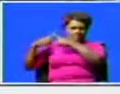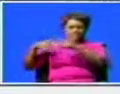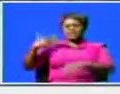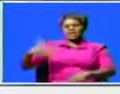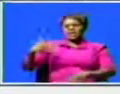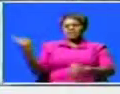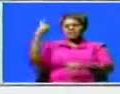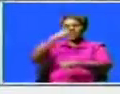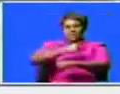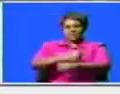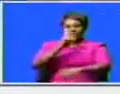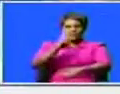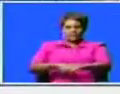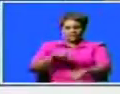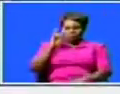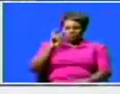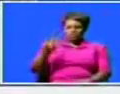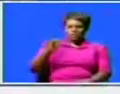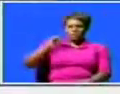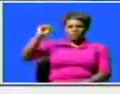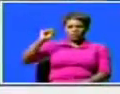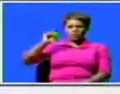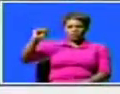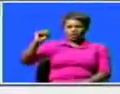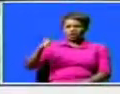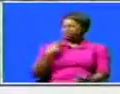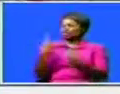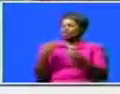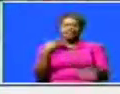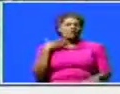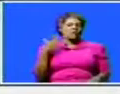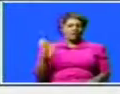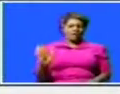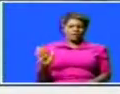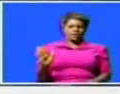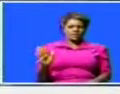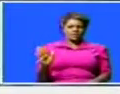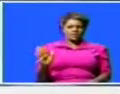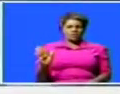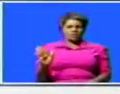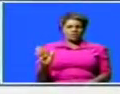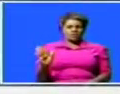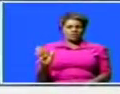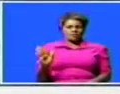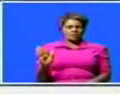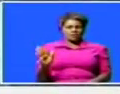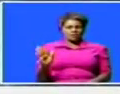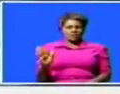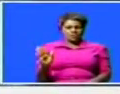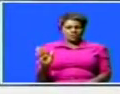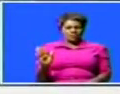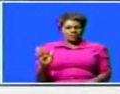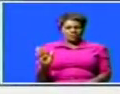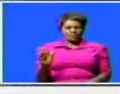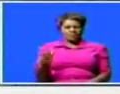kila wakati waonapoona siasa wakiwa katika jukwaa na kutoa matamshi ya chuki na uhasama, uchungu wa mbona kupotezwa na